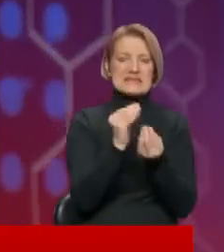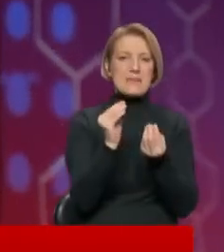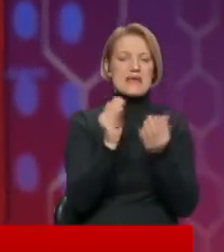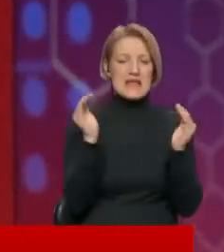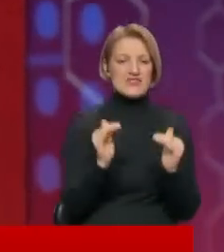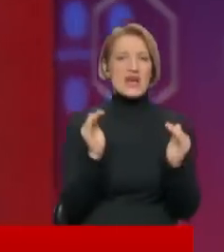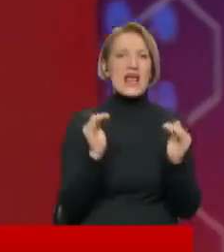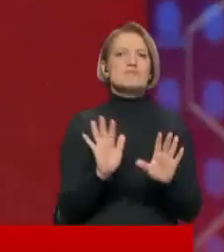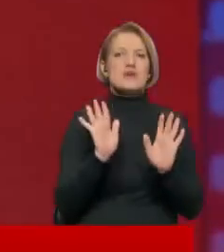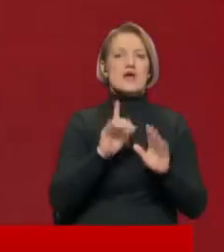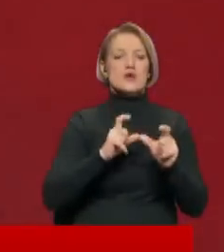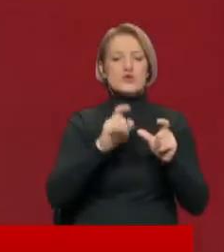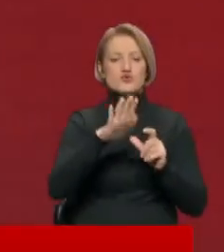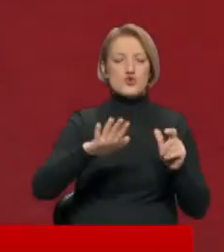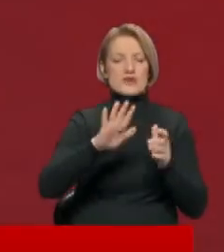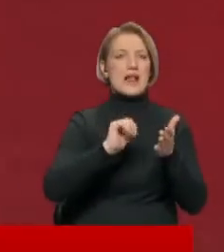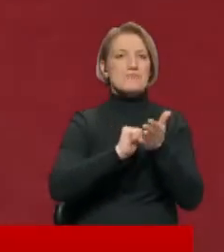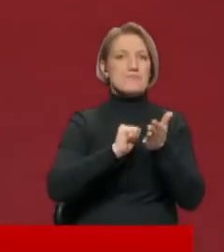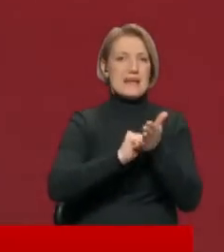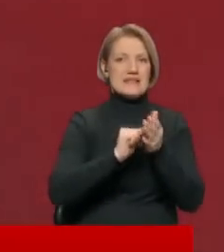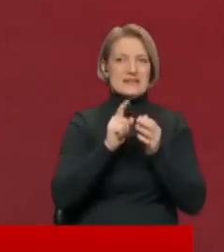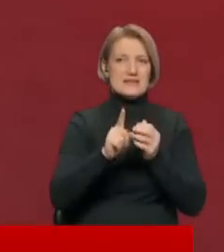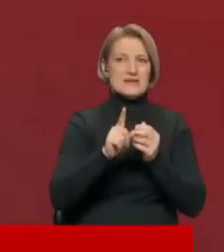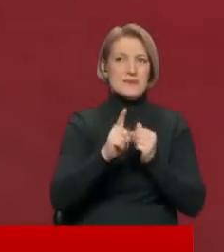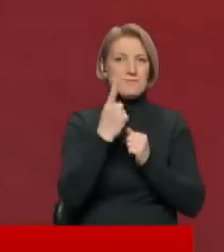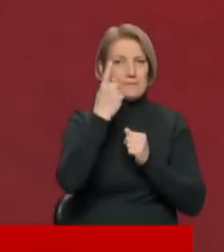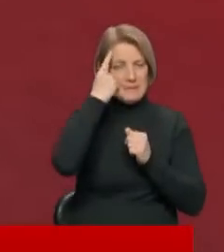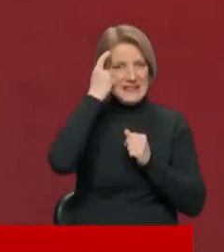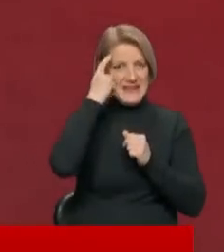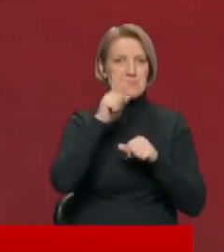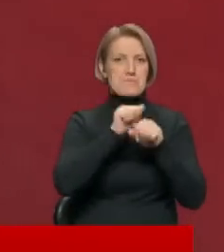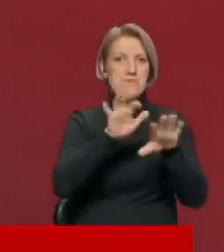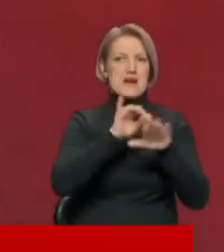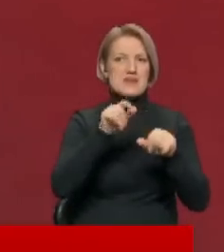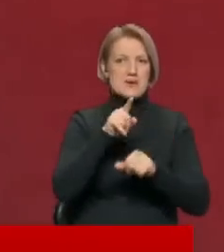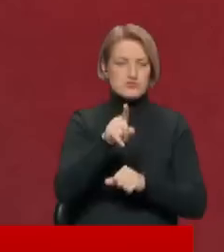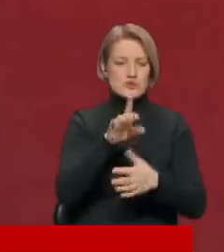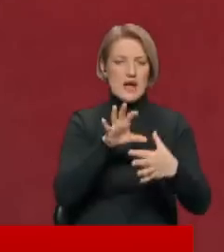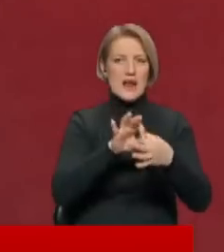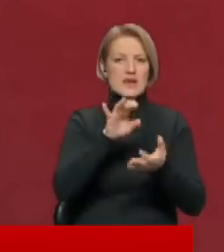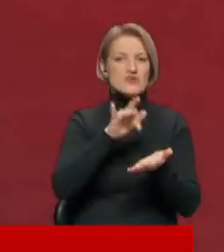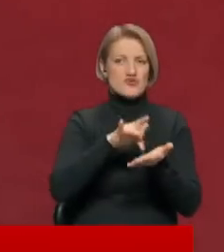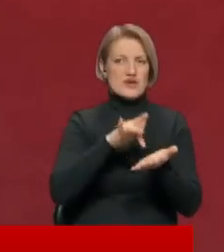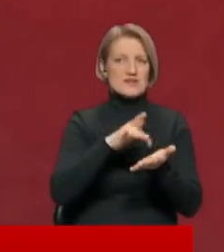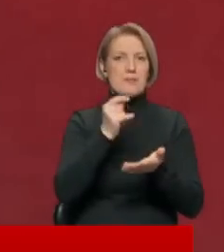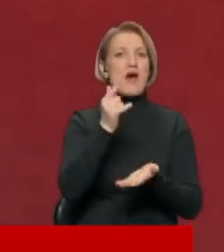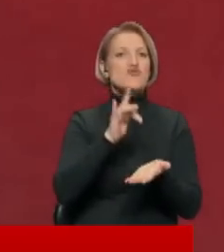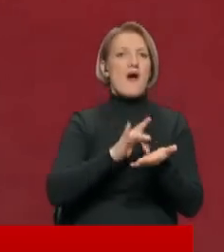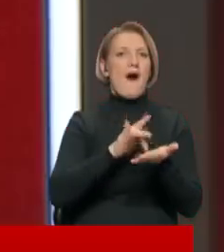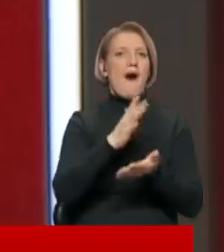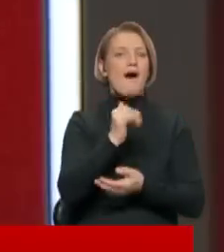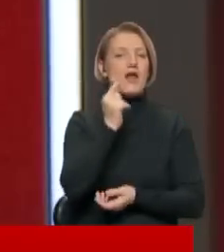gelecek mi gelmeyecek mi sosyal medya üzerinden bilgisini paylaşan Hatta Bununla ilgili de ceza falan